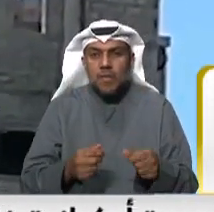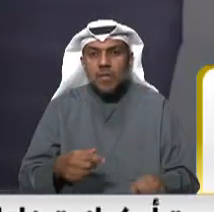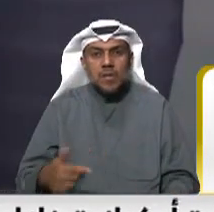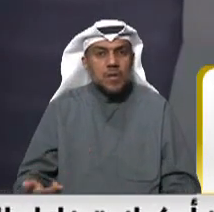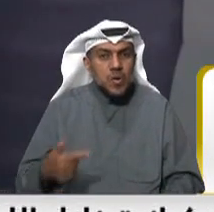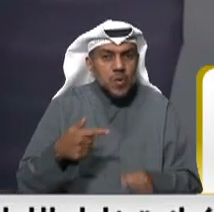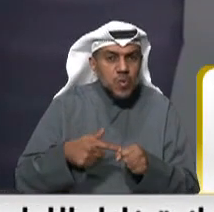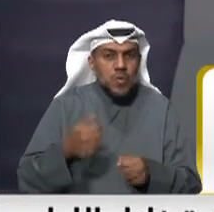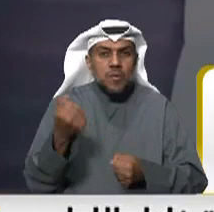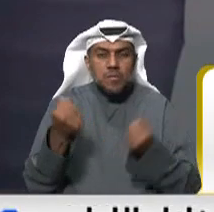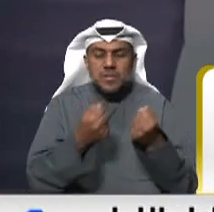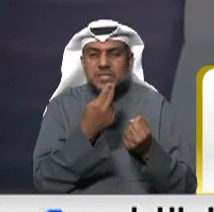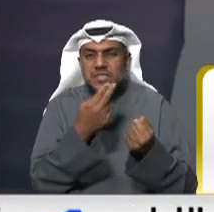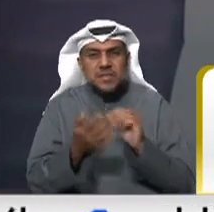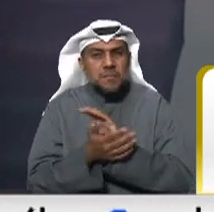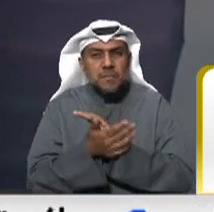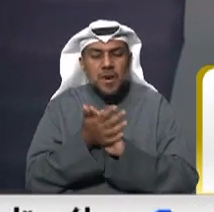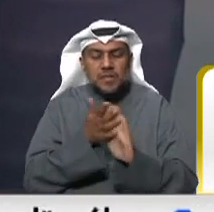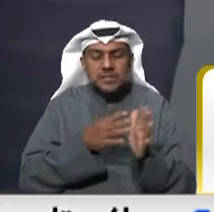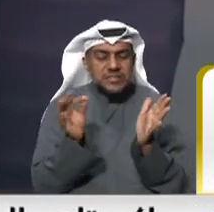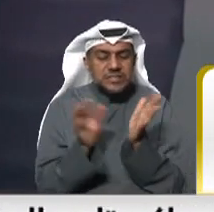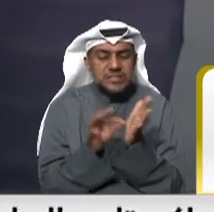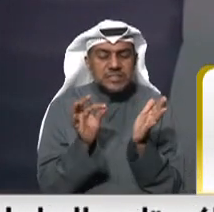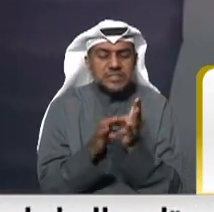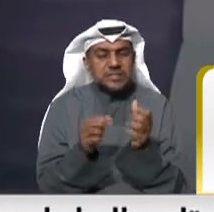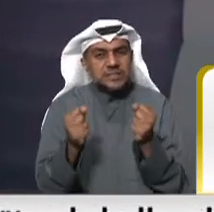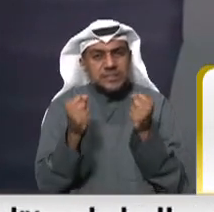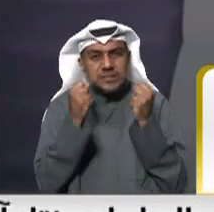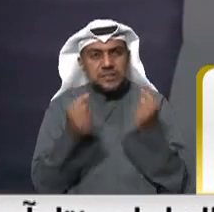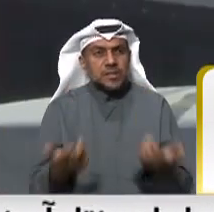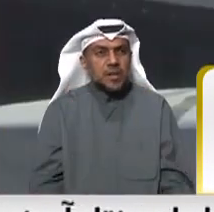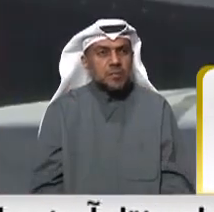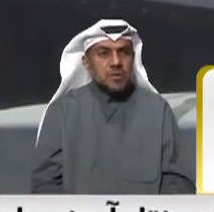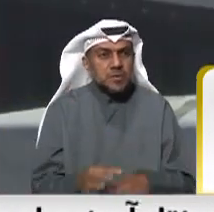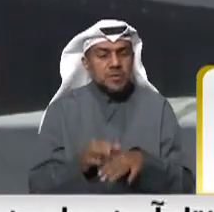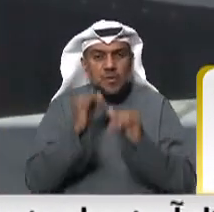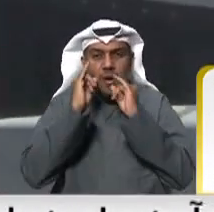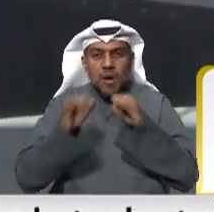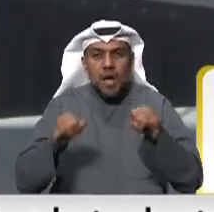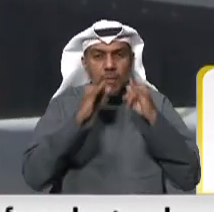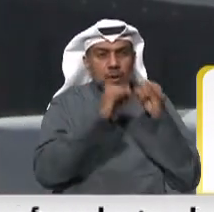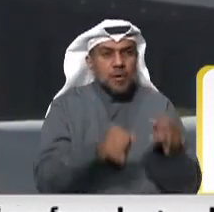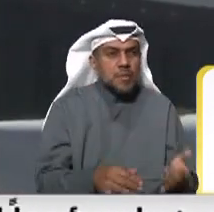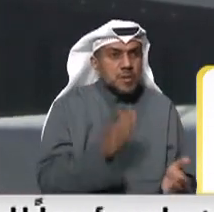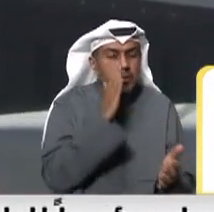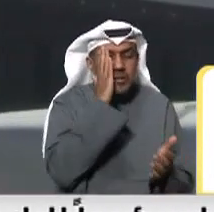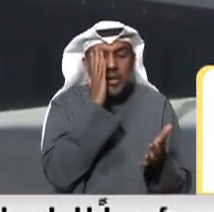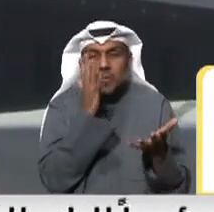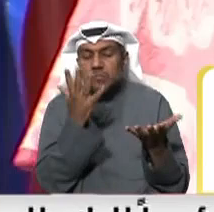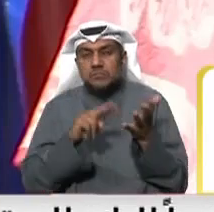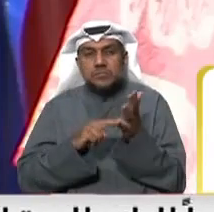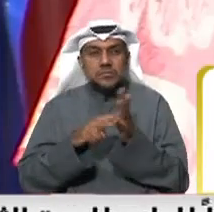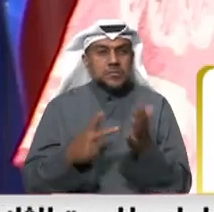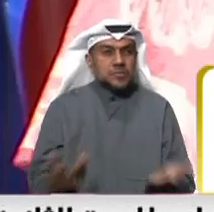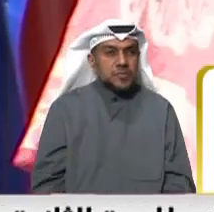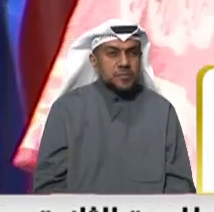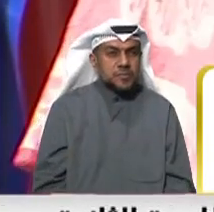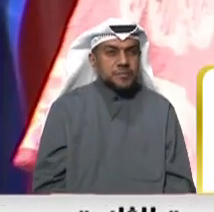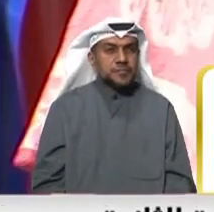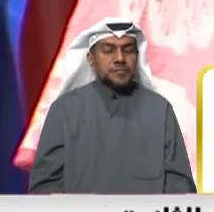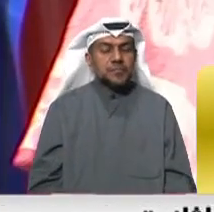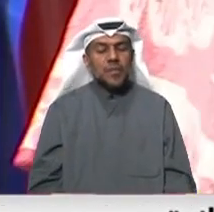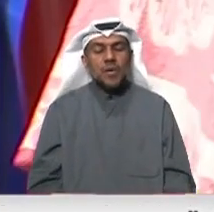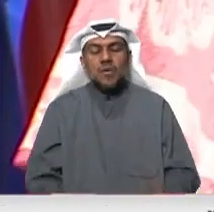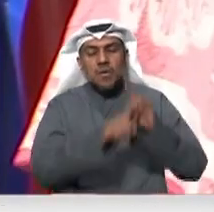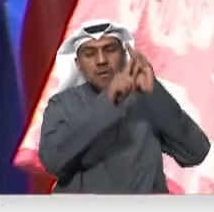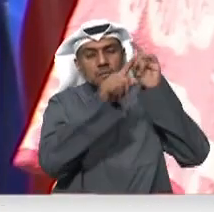والدواء وانتشار الأمراض والأوبئة بين صفوف النازحين في مراكز الإيواء. تحصد عجلة القصف